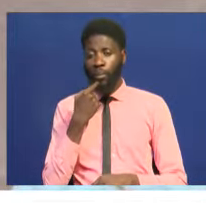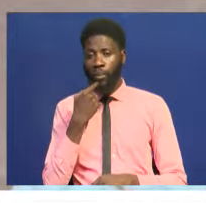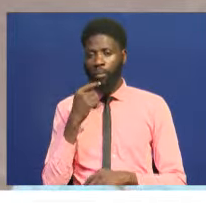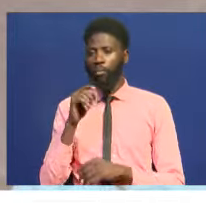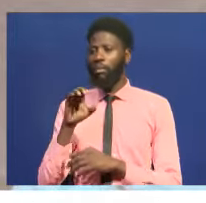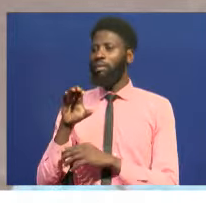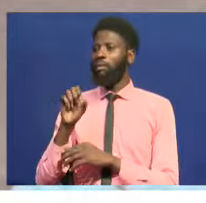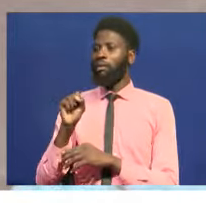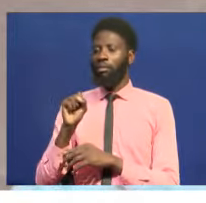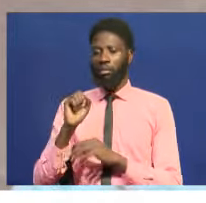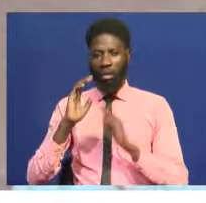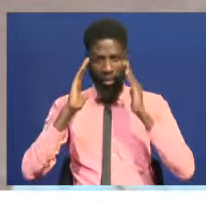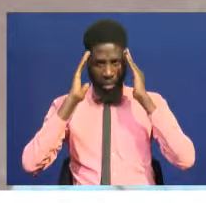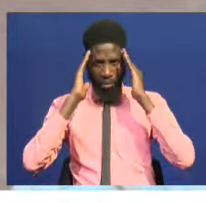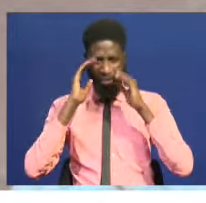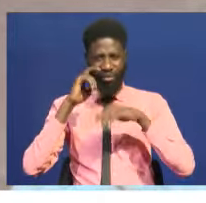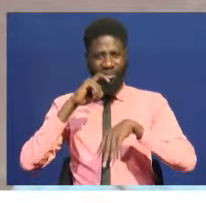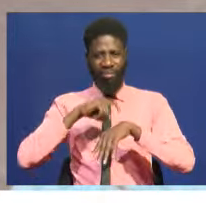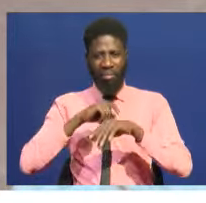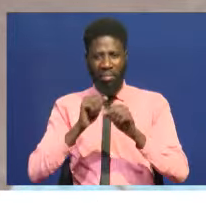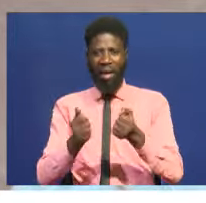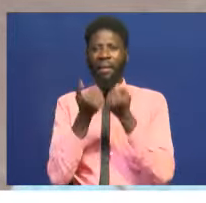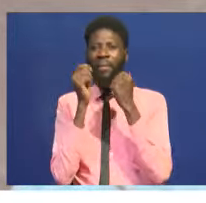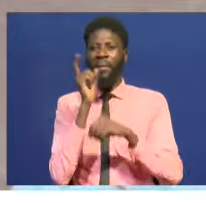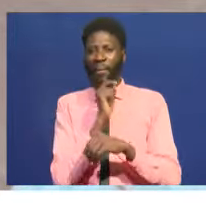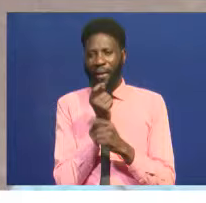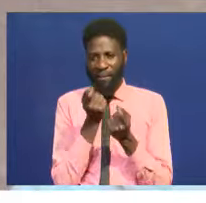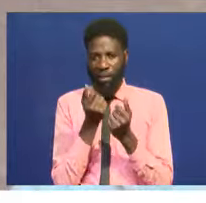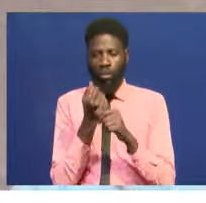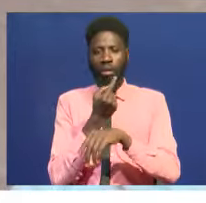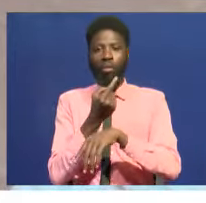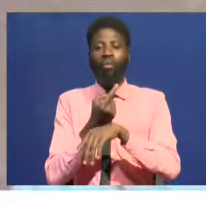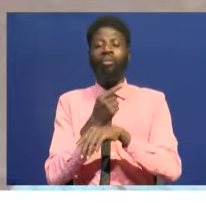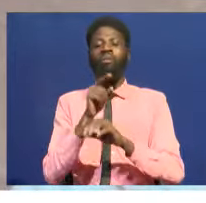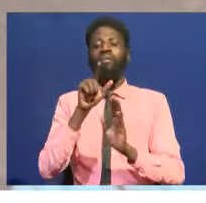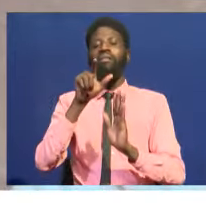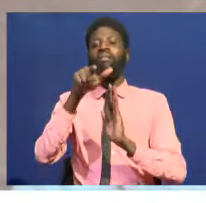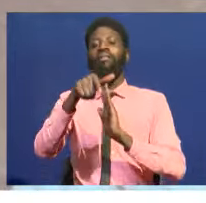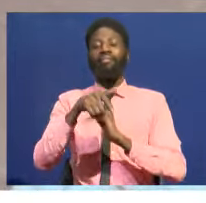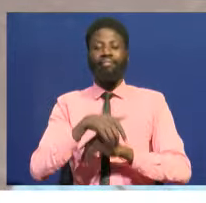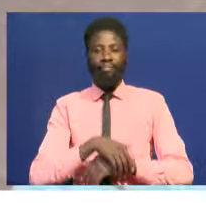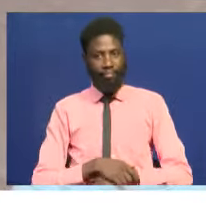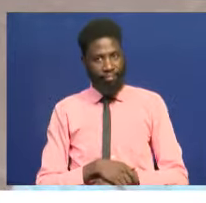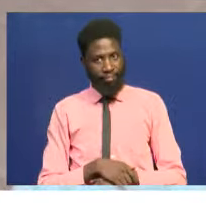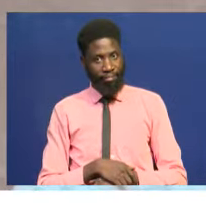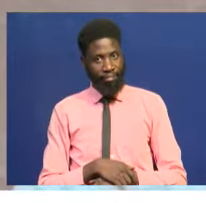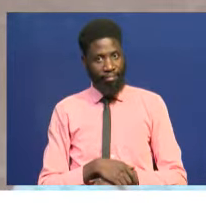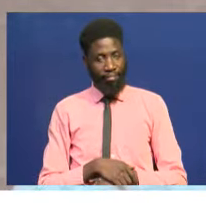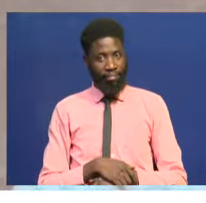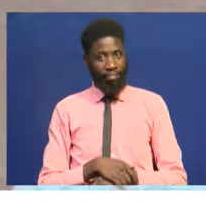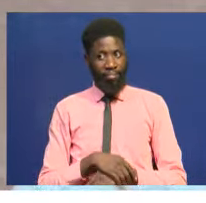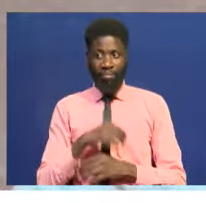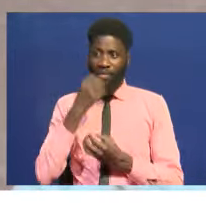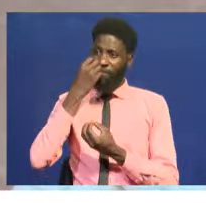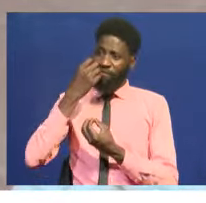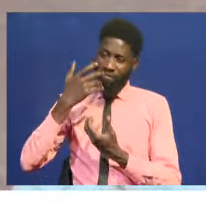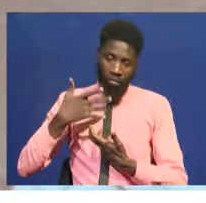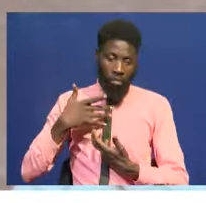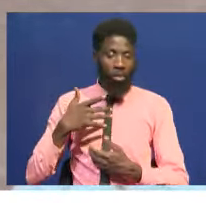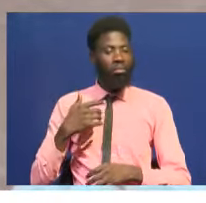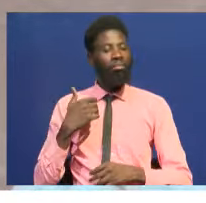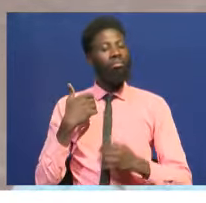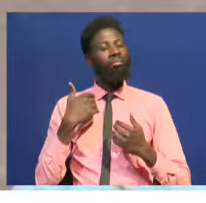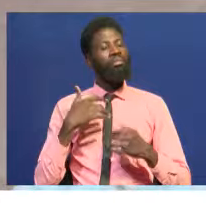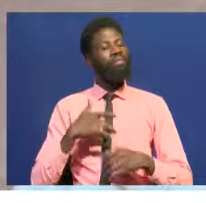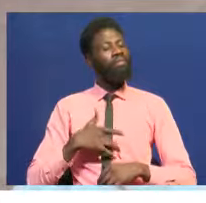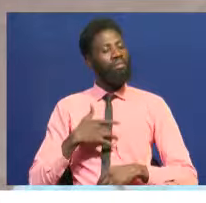few hours after it happened. And it was really a very heavy moment for